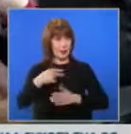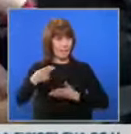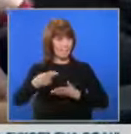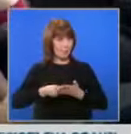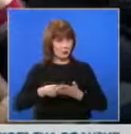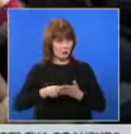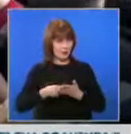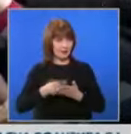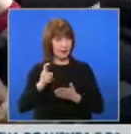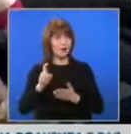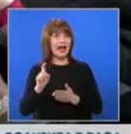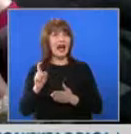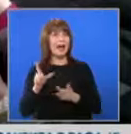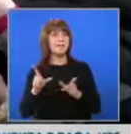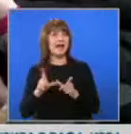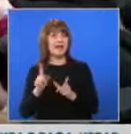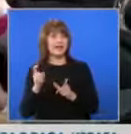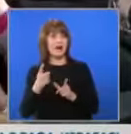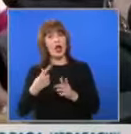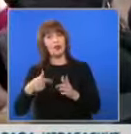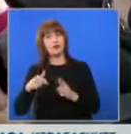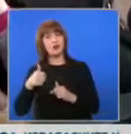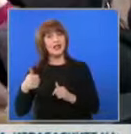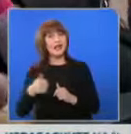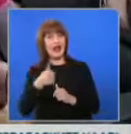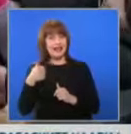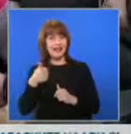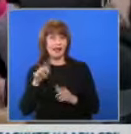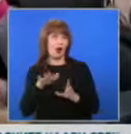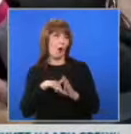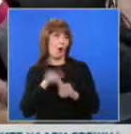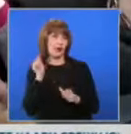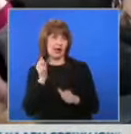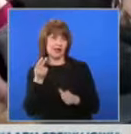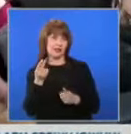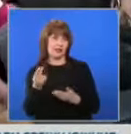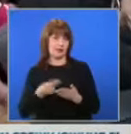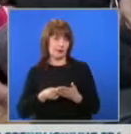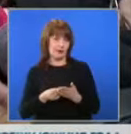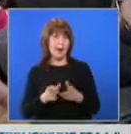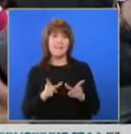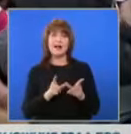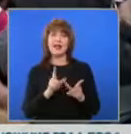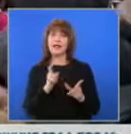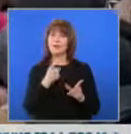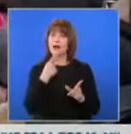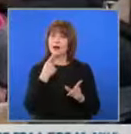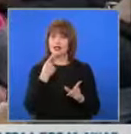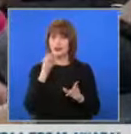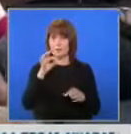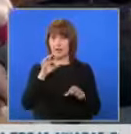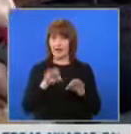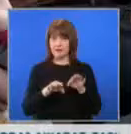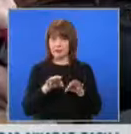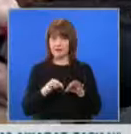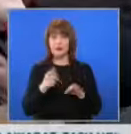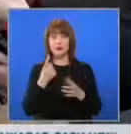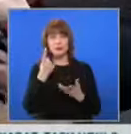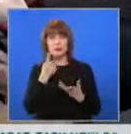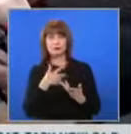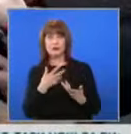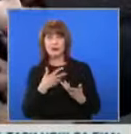вече от госпожа Габриел, останалите лидери от коалицията отказаха да го подпишат. Мария Габриел каза, че при гласуването ще разчита